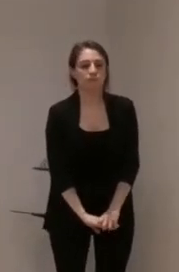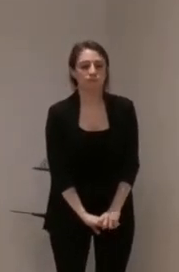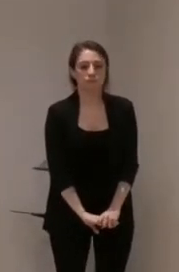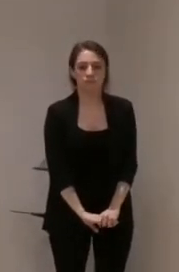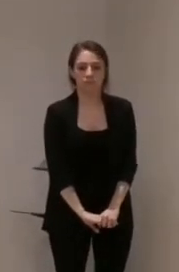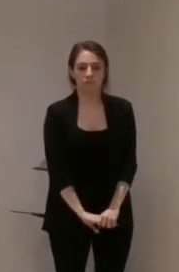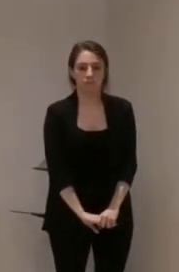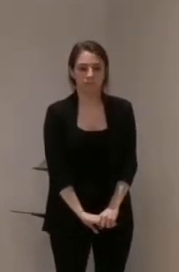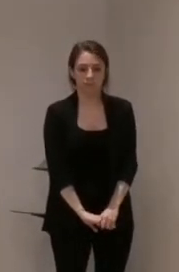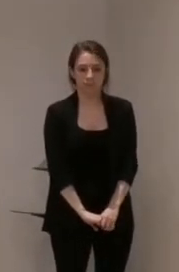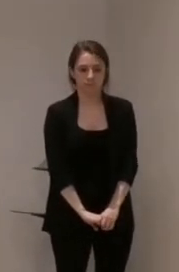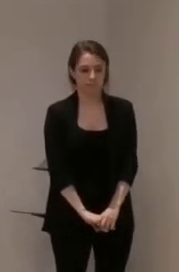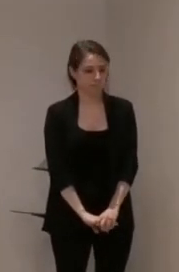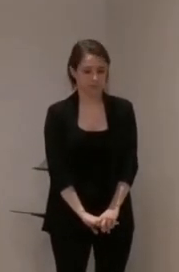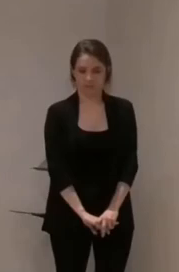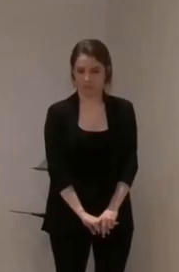Sí, algun comentari més?